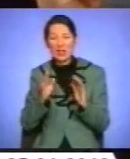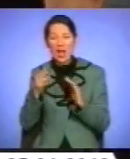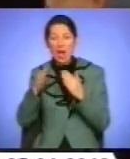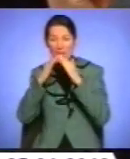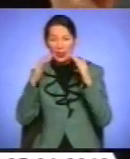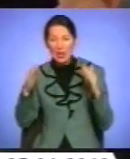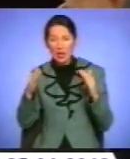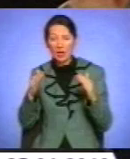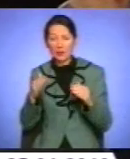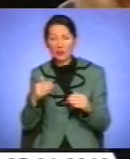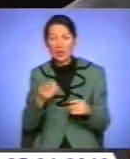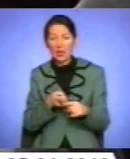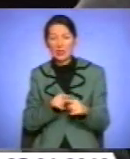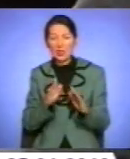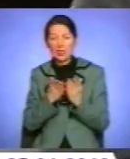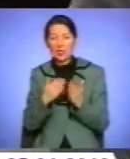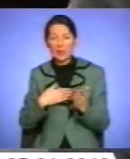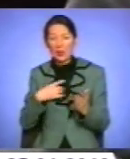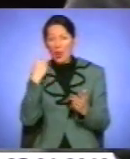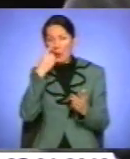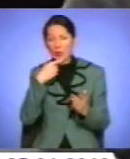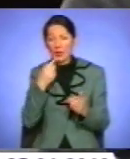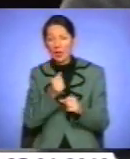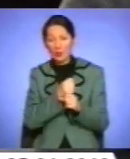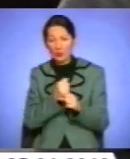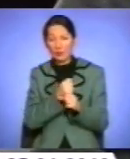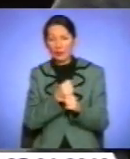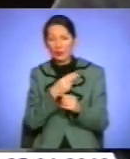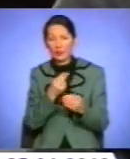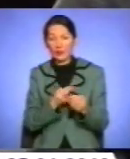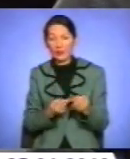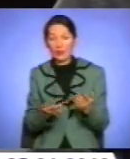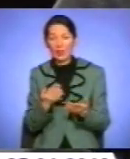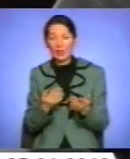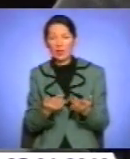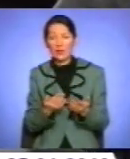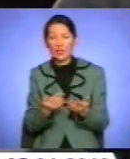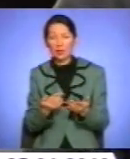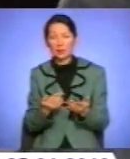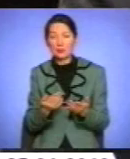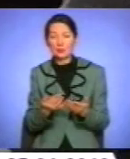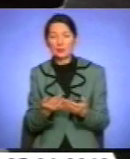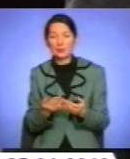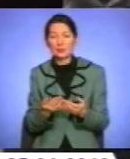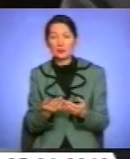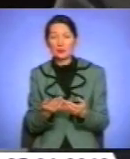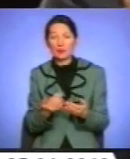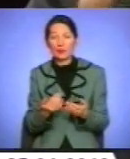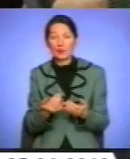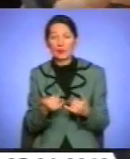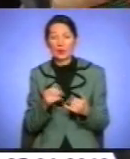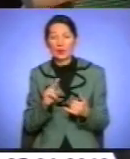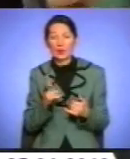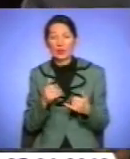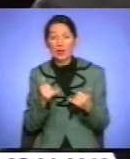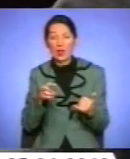бачите, мій портрет в коричневих тонах, і навіть у в Ягрі для мера